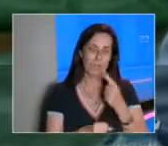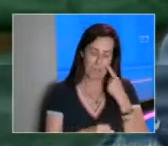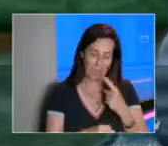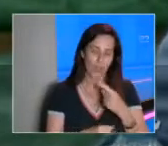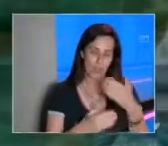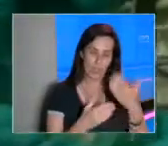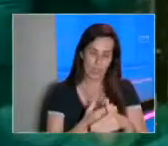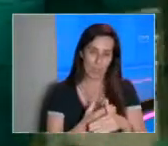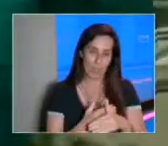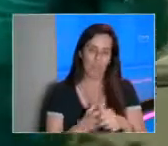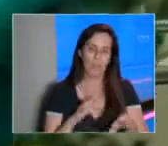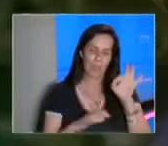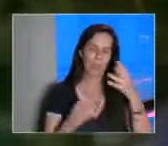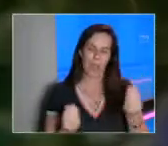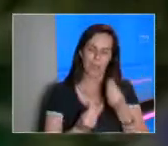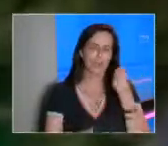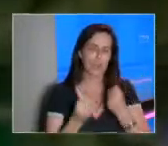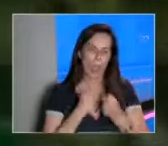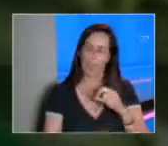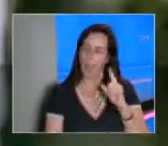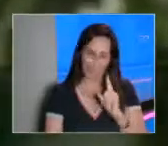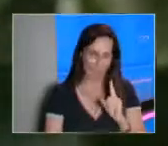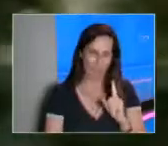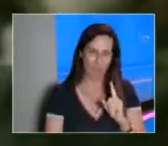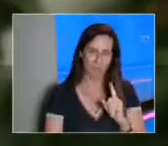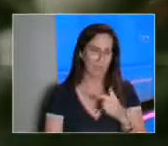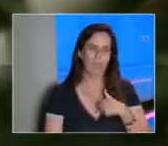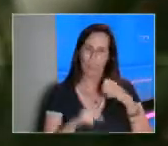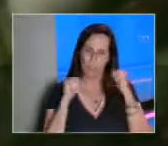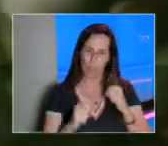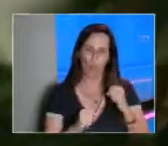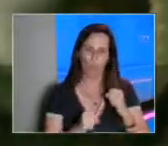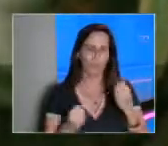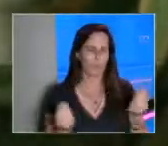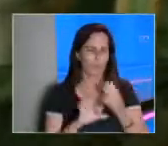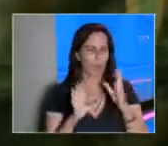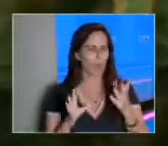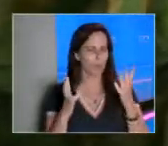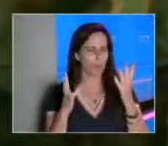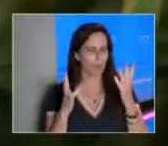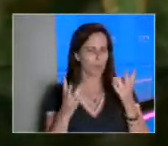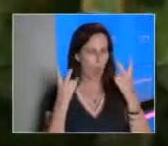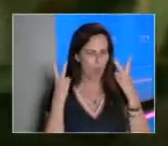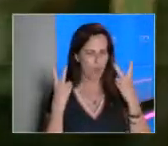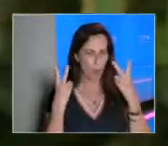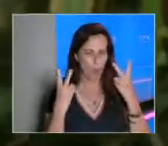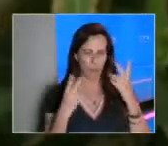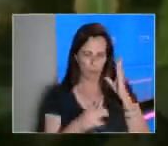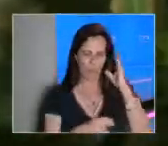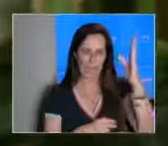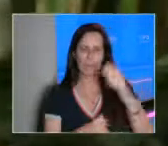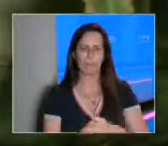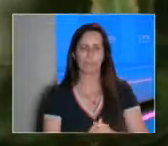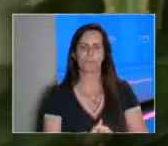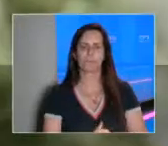שזה נגמר, ואז מתגלים עוד הרבה מאוד קשיים, אבל אין לי ספק שזה צעד מאוד מאוד משמעותי קדימה